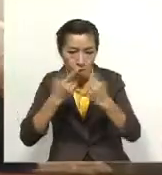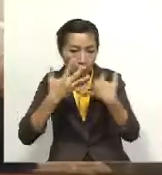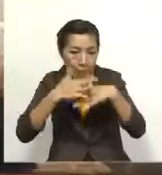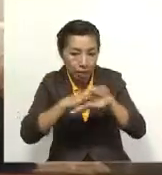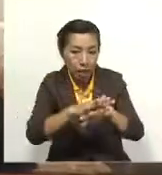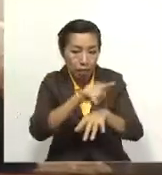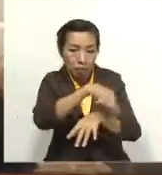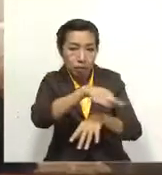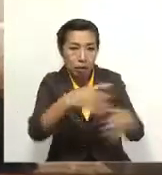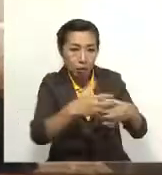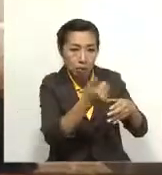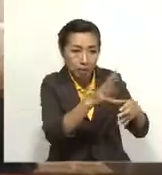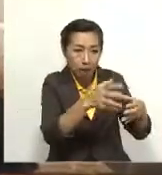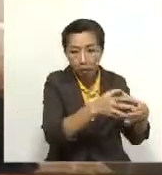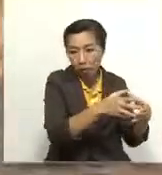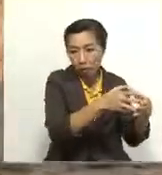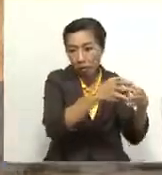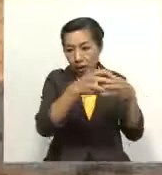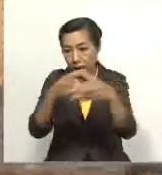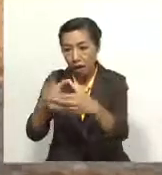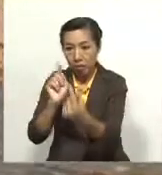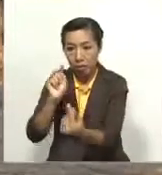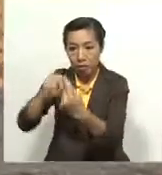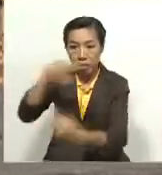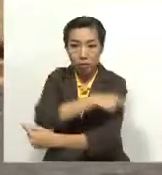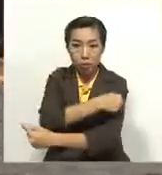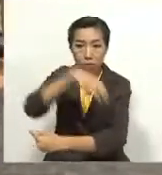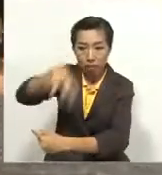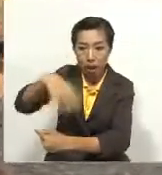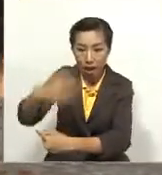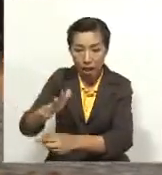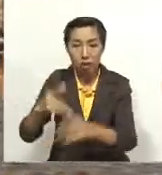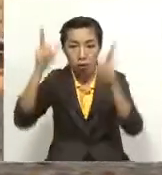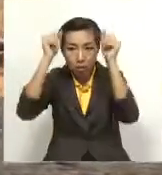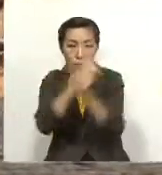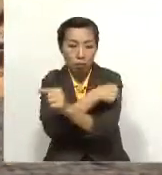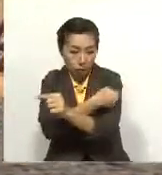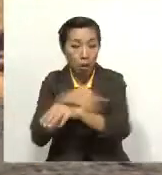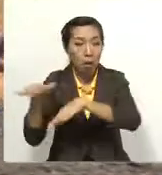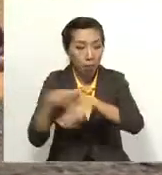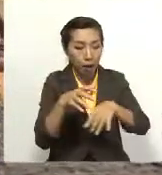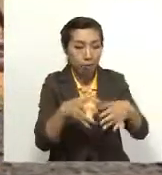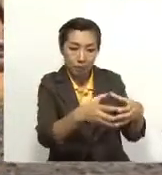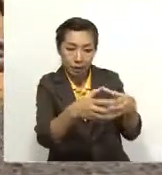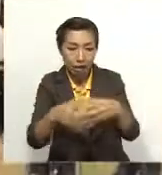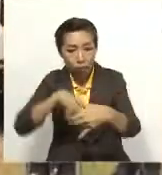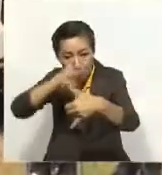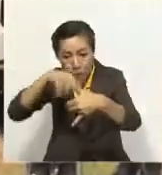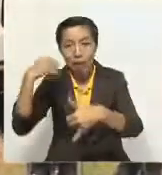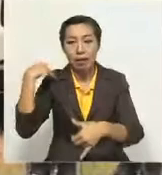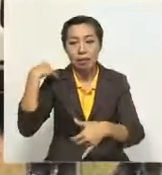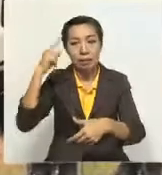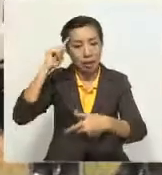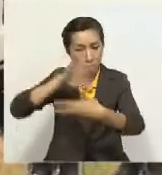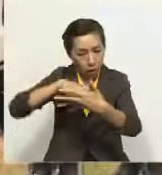ระหว่างการเคลื่อนย้ายผู้ประสบภัยและเมื่อมาถึงบุคลากรทางการแพทย์ทั้งหมดก็พร้อมดูแลผู้ป่วยทีมหมูป่าทุกคนและได้วางมาตรการ